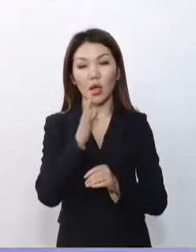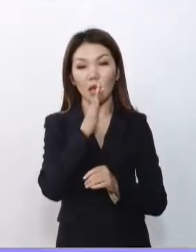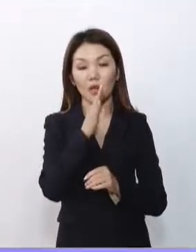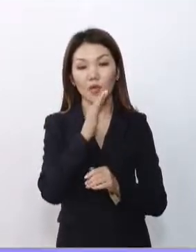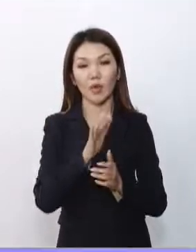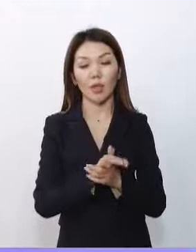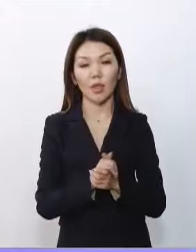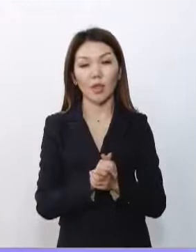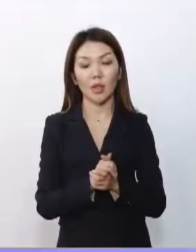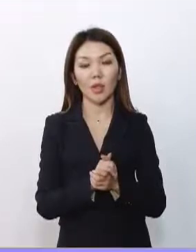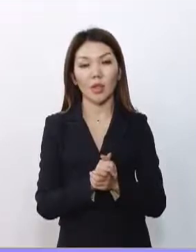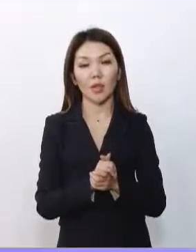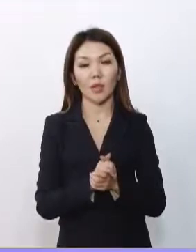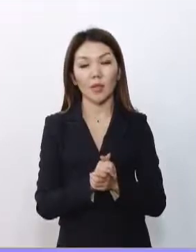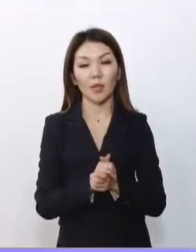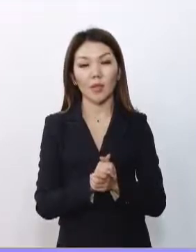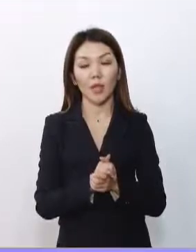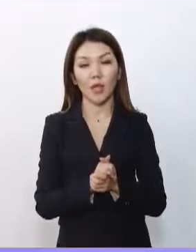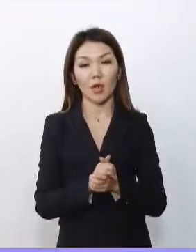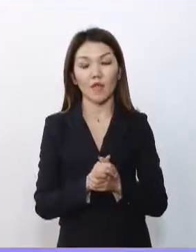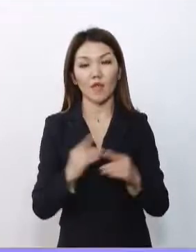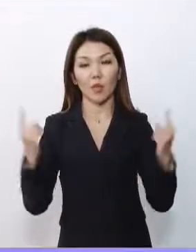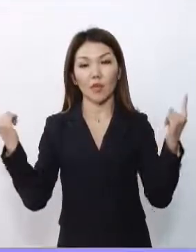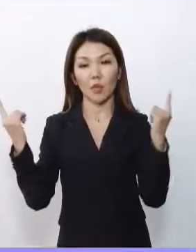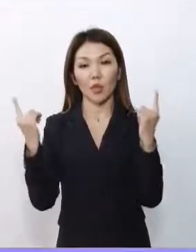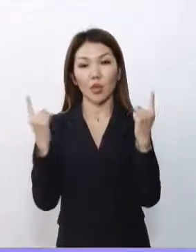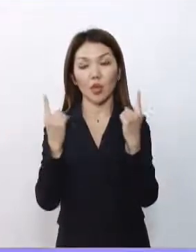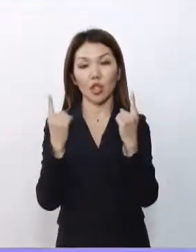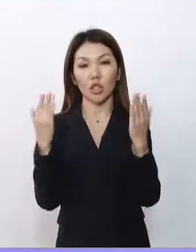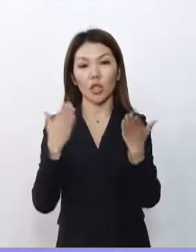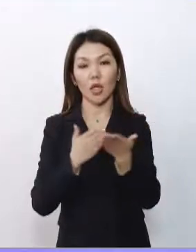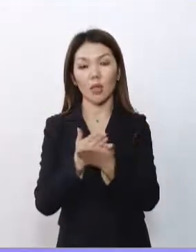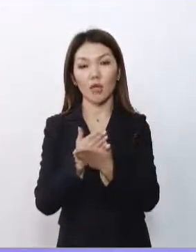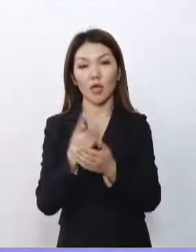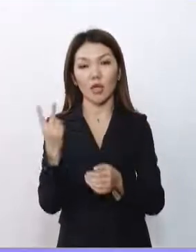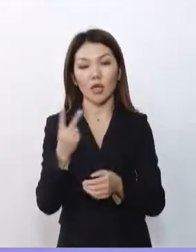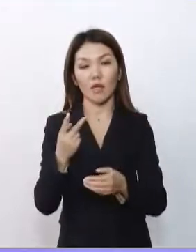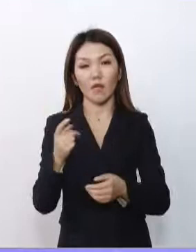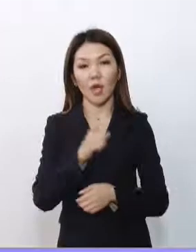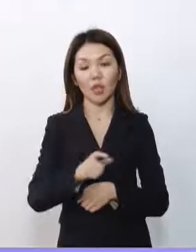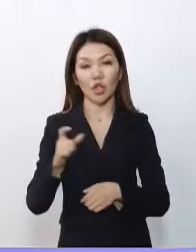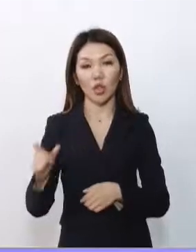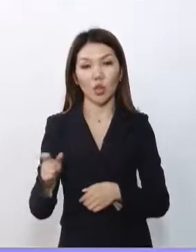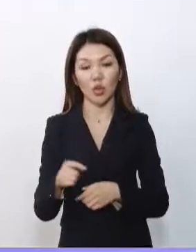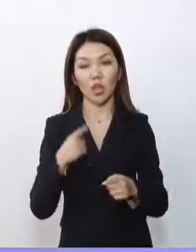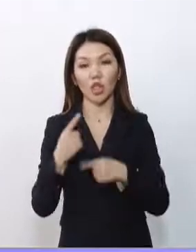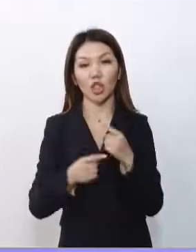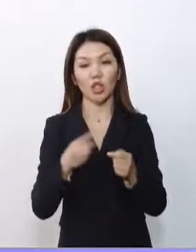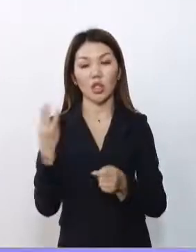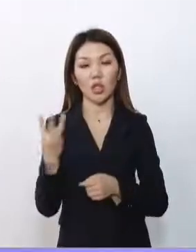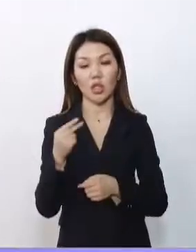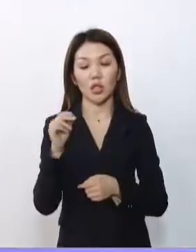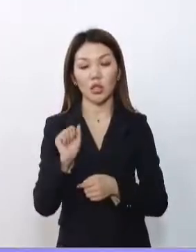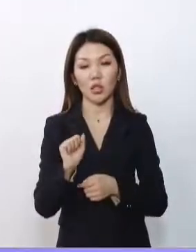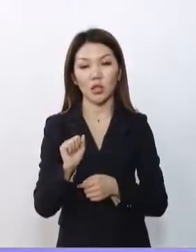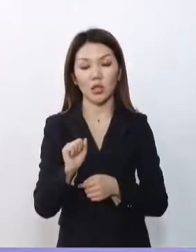противоположных направлениях два пешехода через 3 часа расстояние